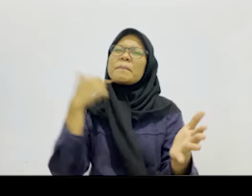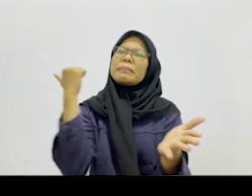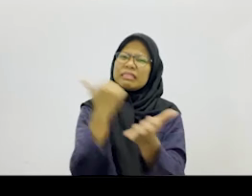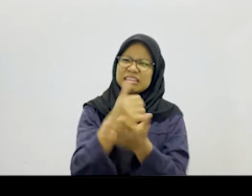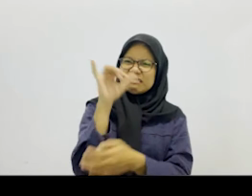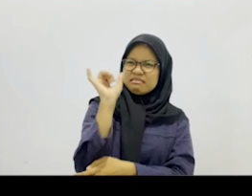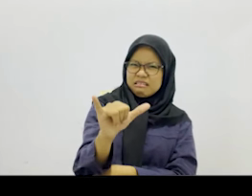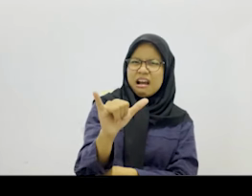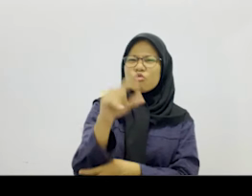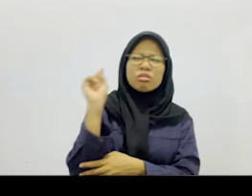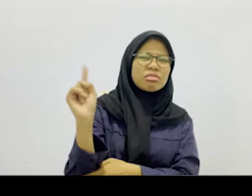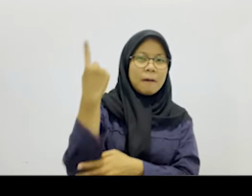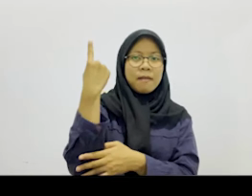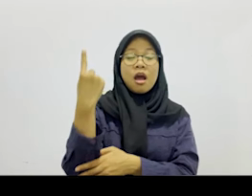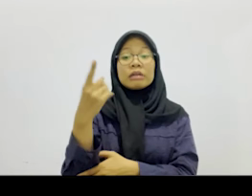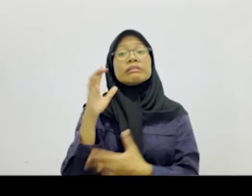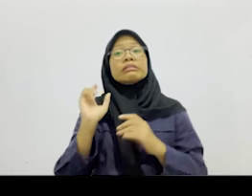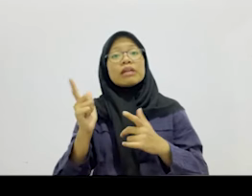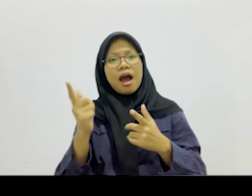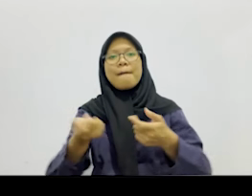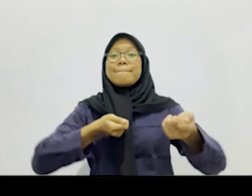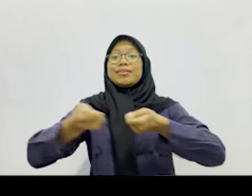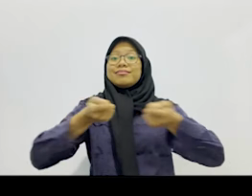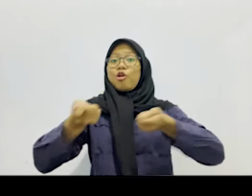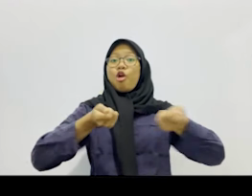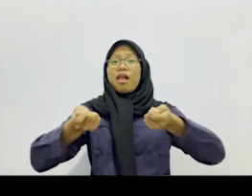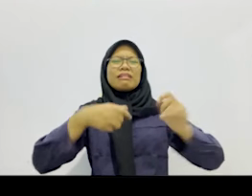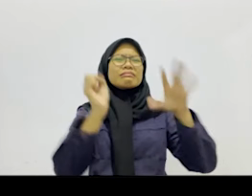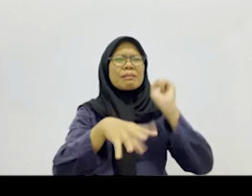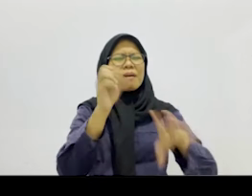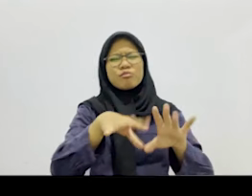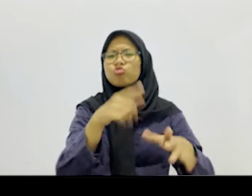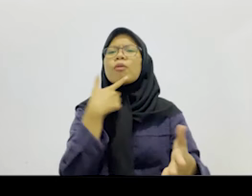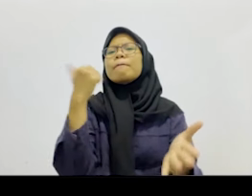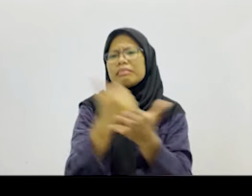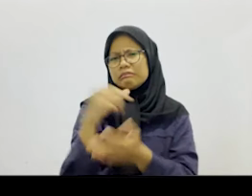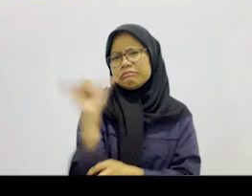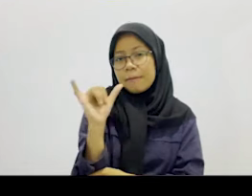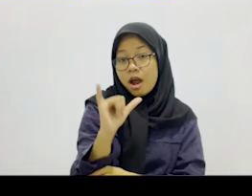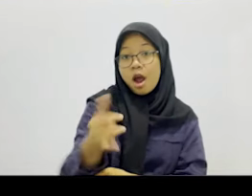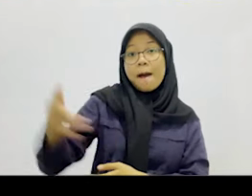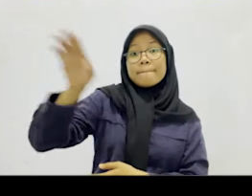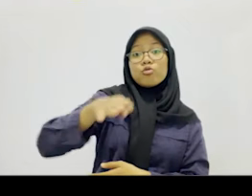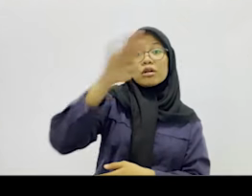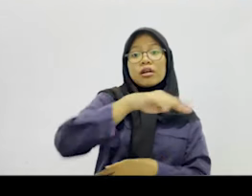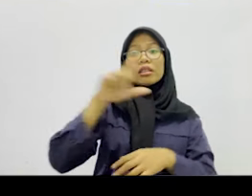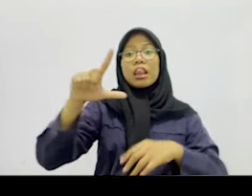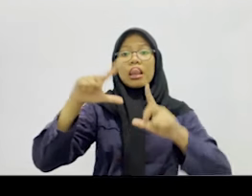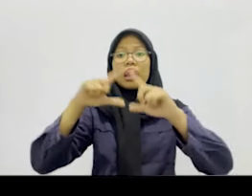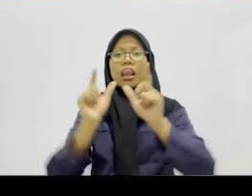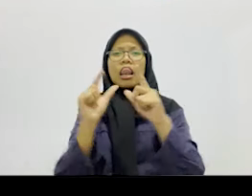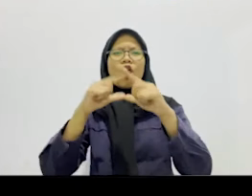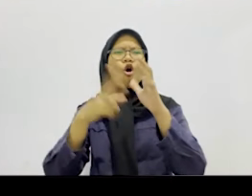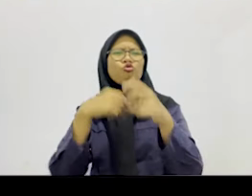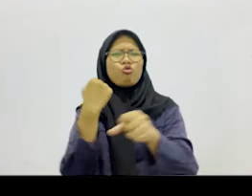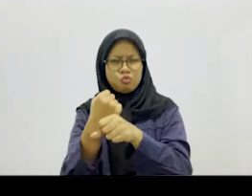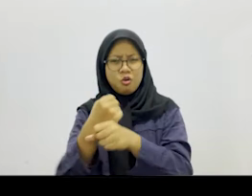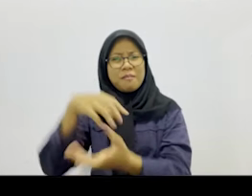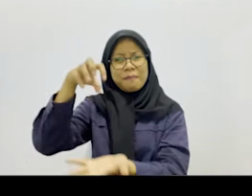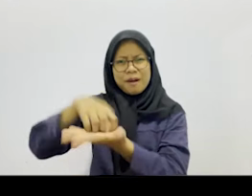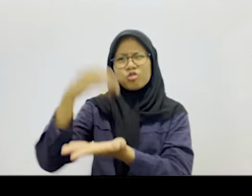Sebagai desa wisata, tentu kebersihan adalah salah satu hal yang paling utama. Oleh karena itu, pengelolaan sampah menjadi hal yang sangat